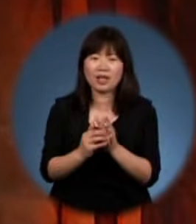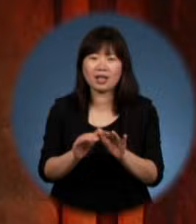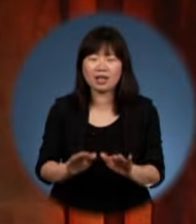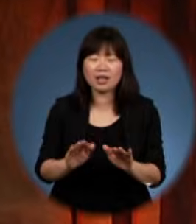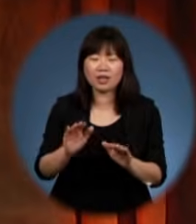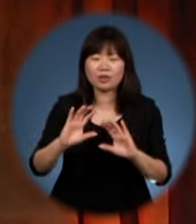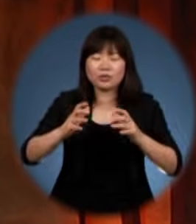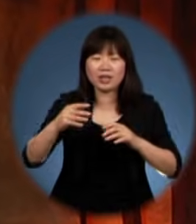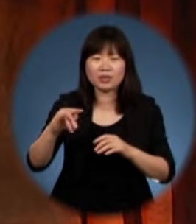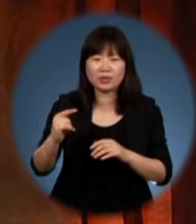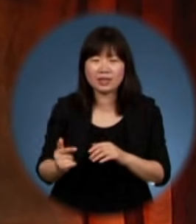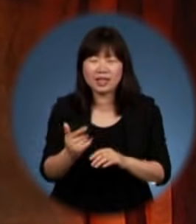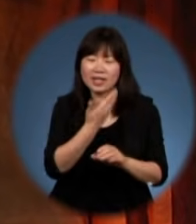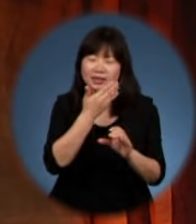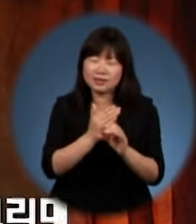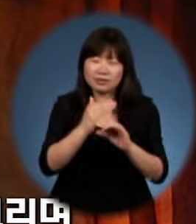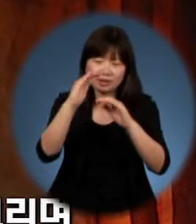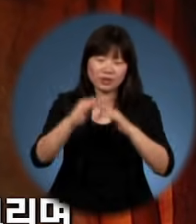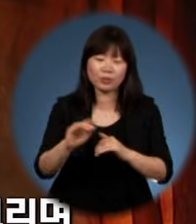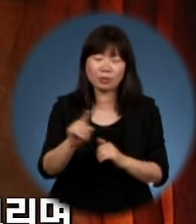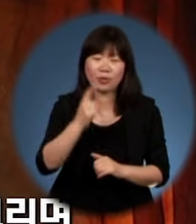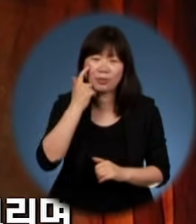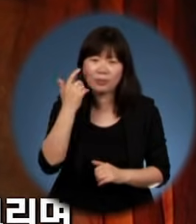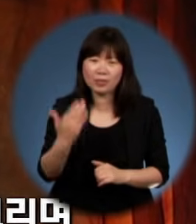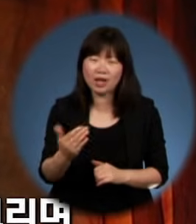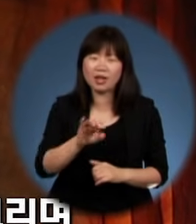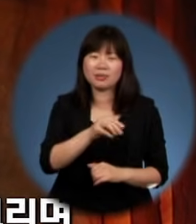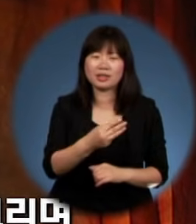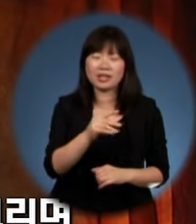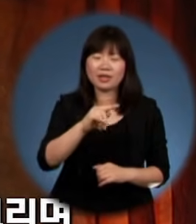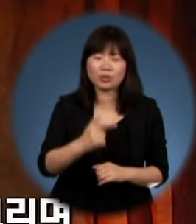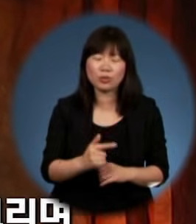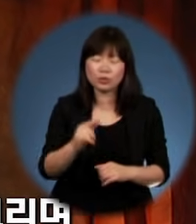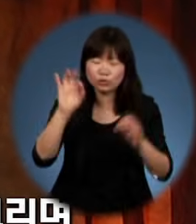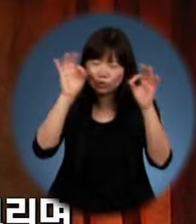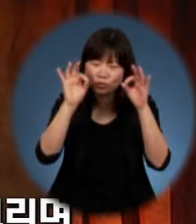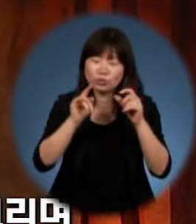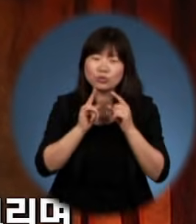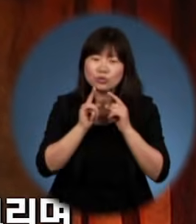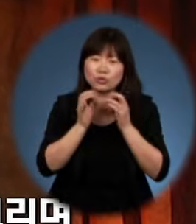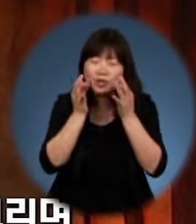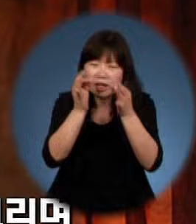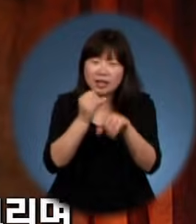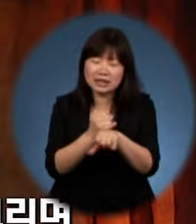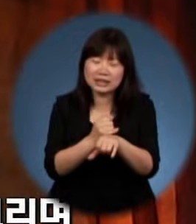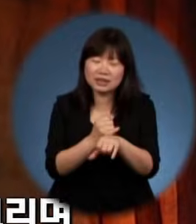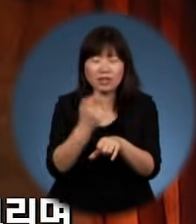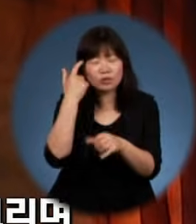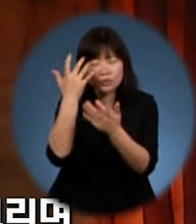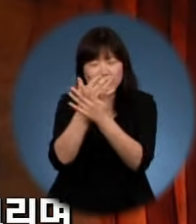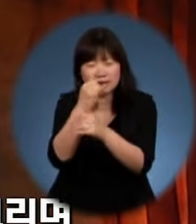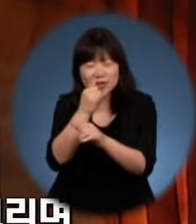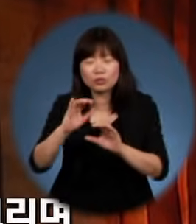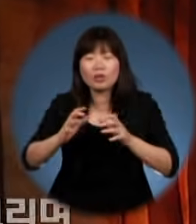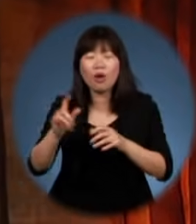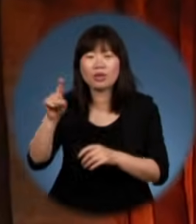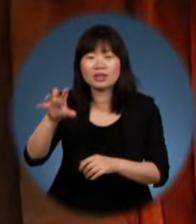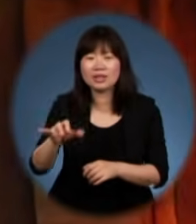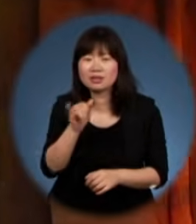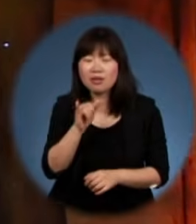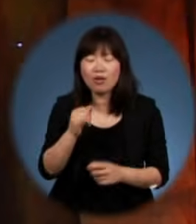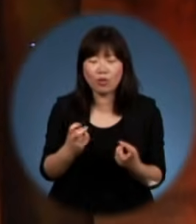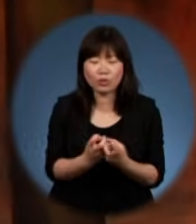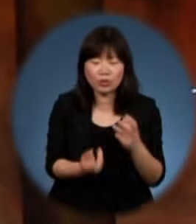이 국가론 핵심적인 내용은 무엇일까요 이 플라톤이 추구했던 것은 이 사적인 국가란 도대체 어디에 있을까 어떻게 그것을